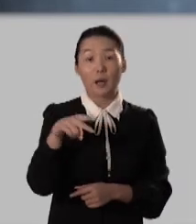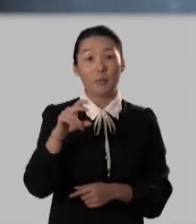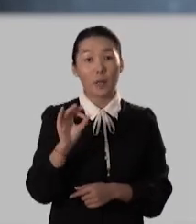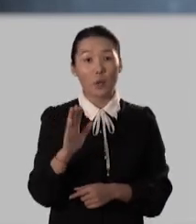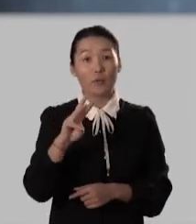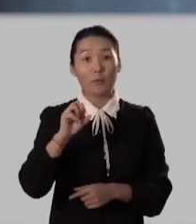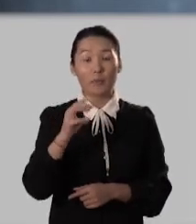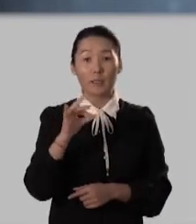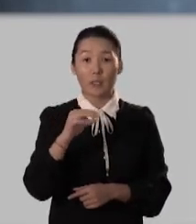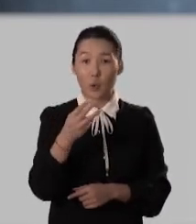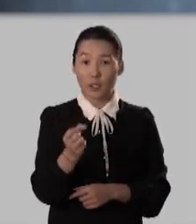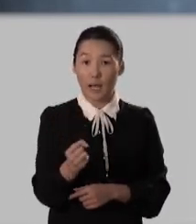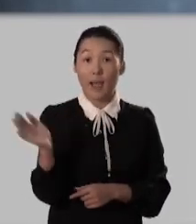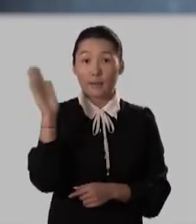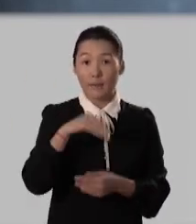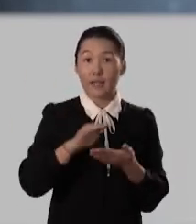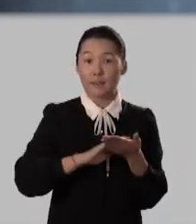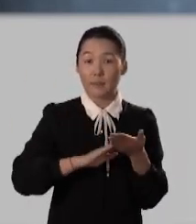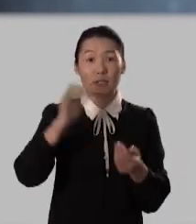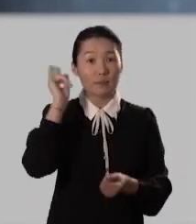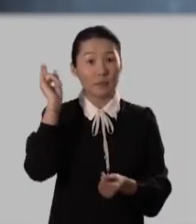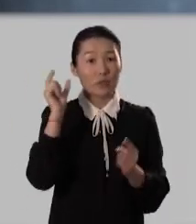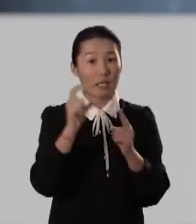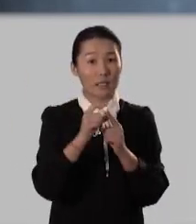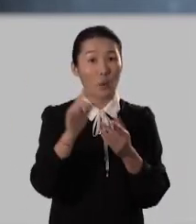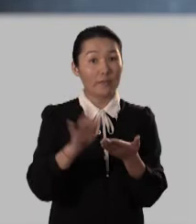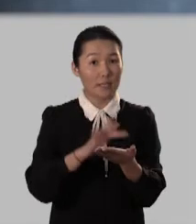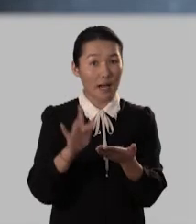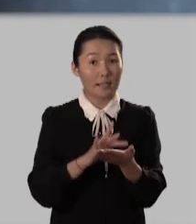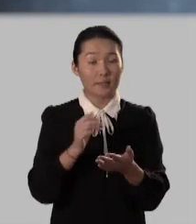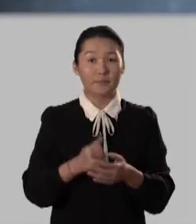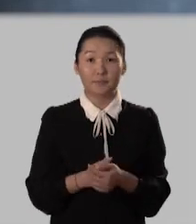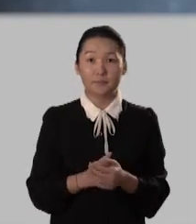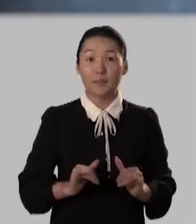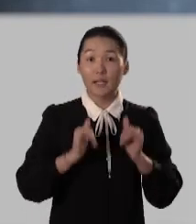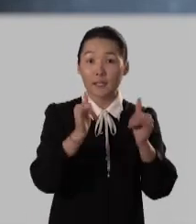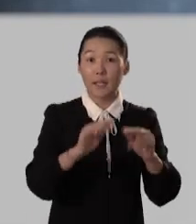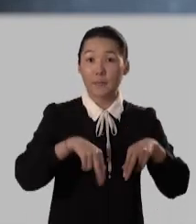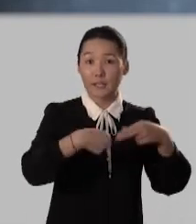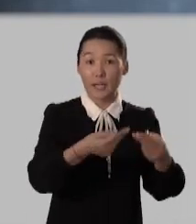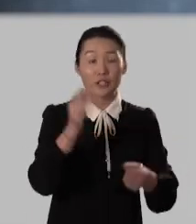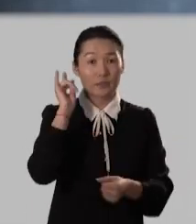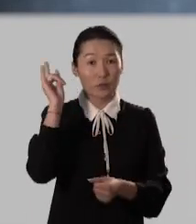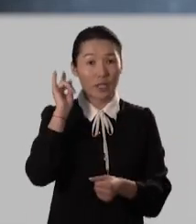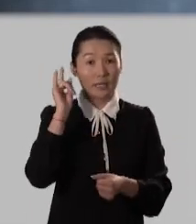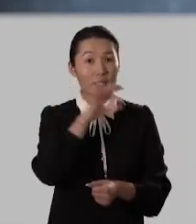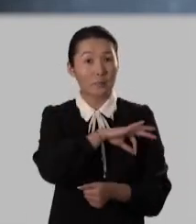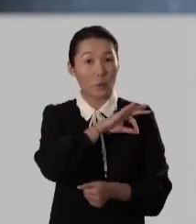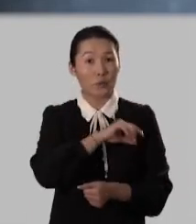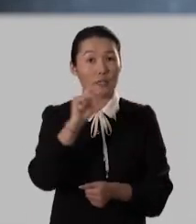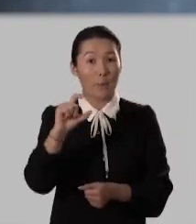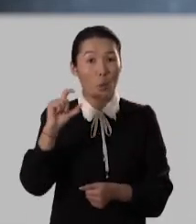давайте запишем звучании этих слов в тетради для передачи звучания используются буквы